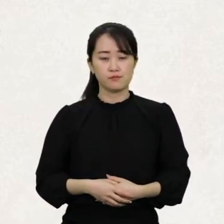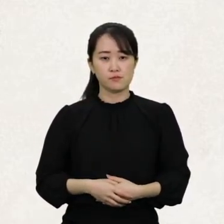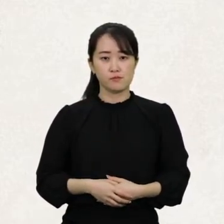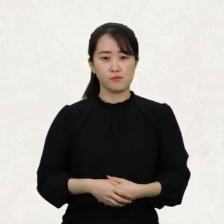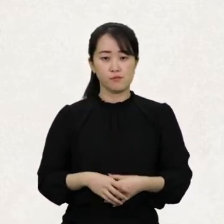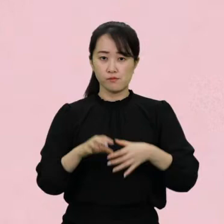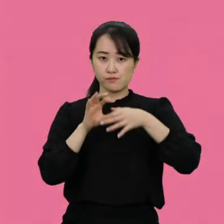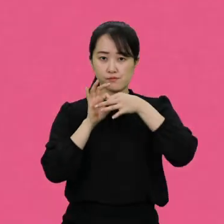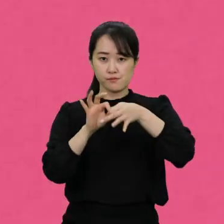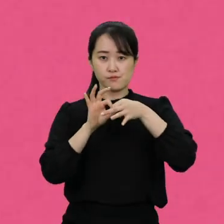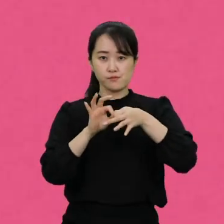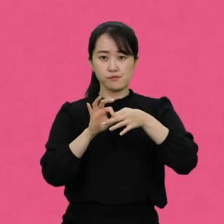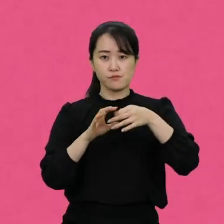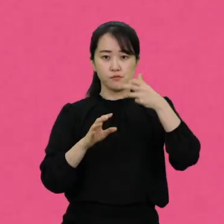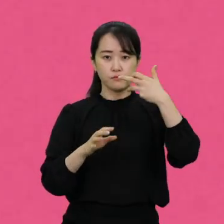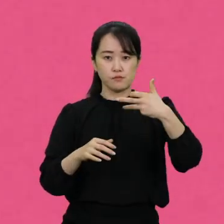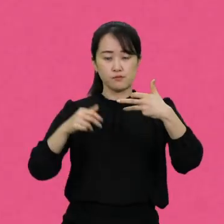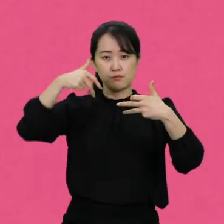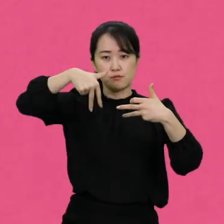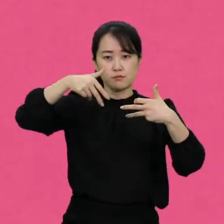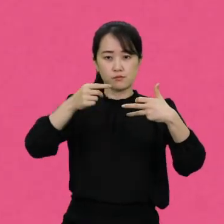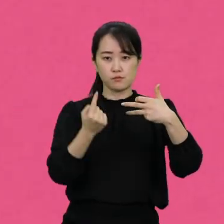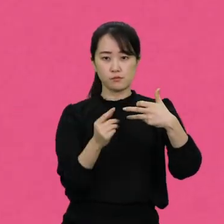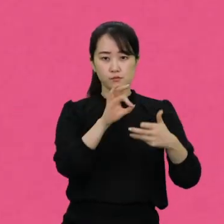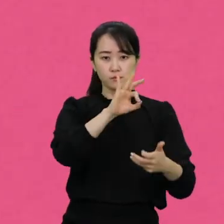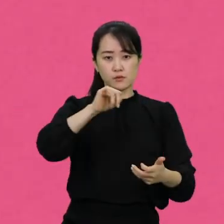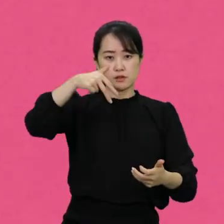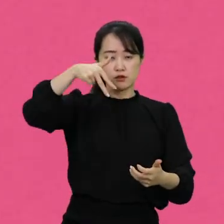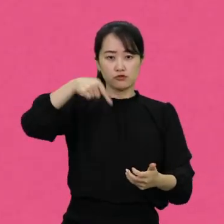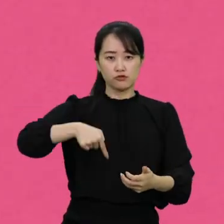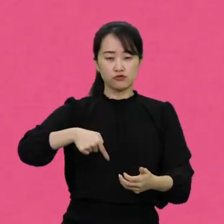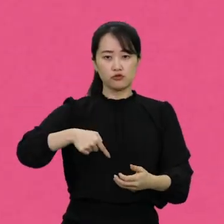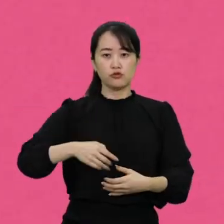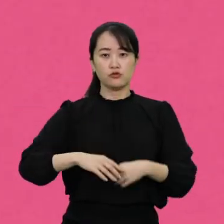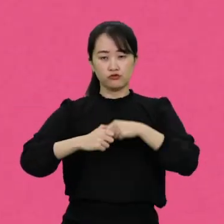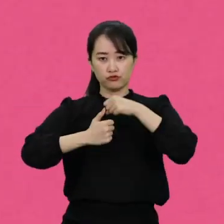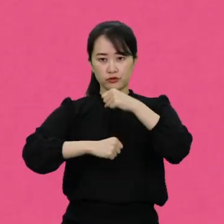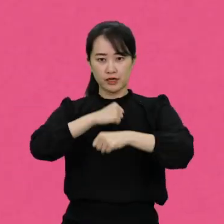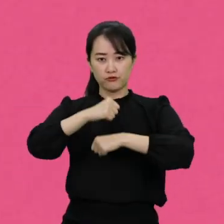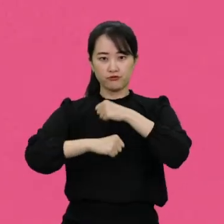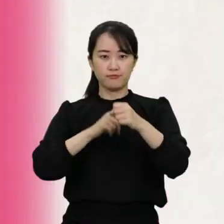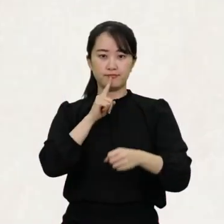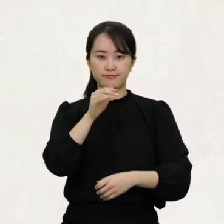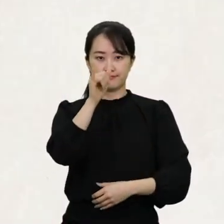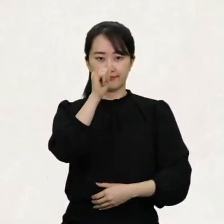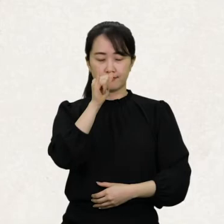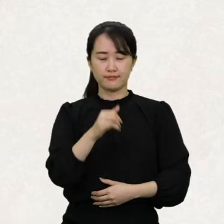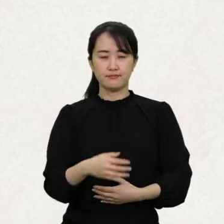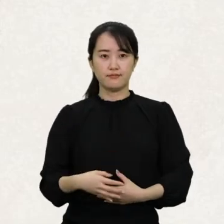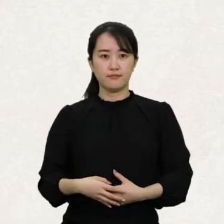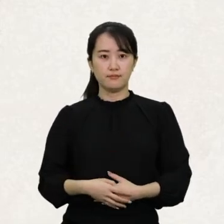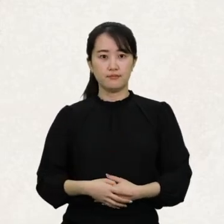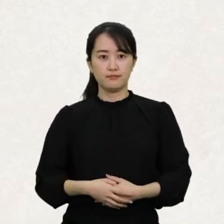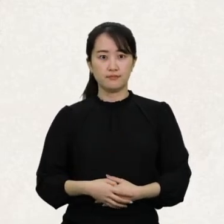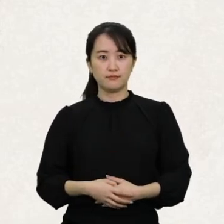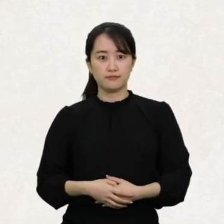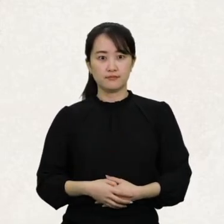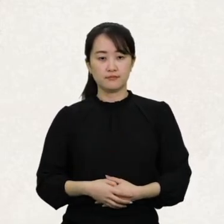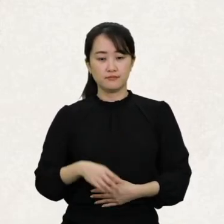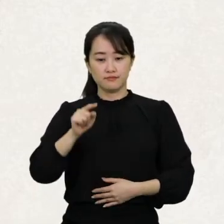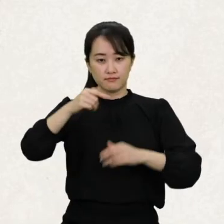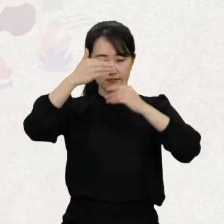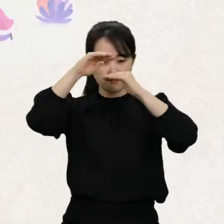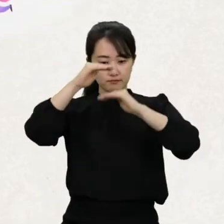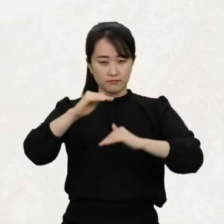이와 관련하여 제18조 이주 및 국적의 자유 조항이 마련되었어요. 그